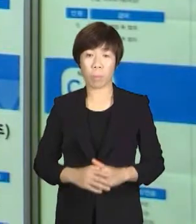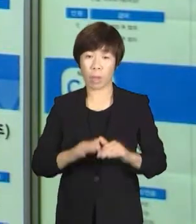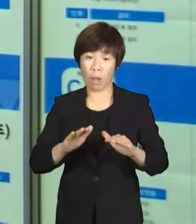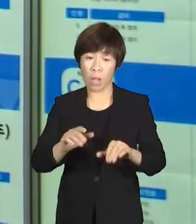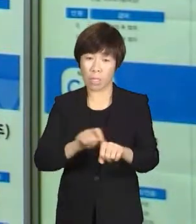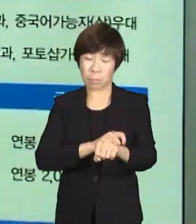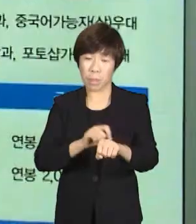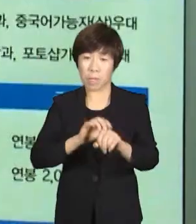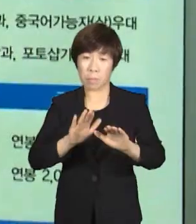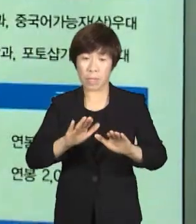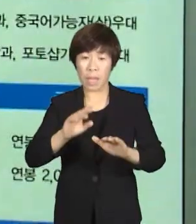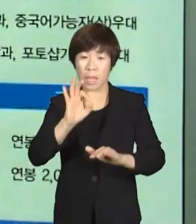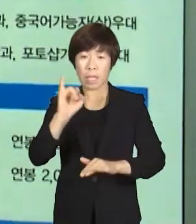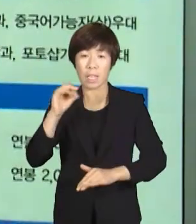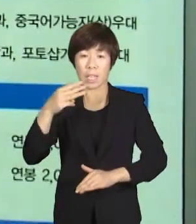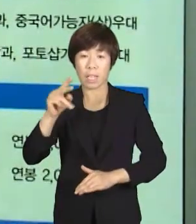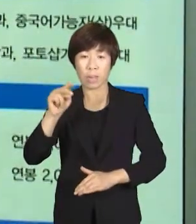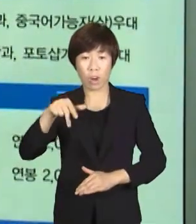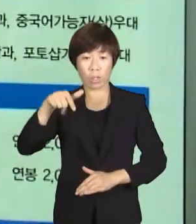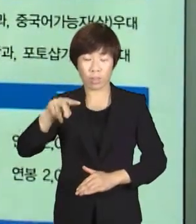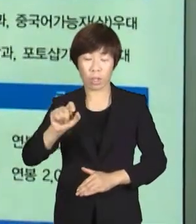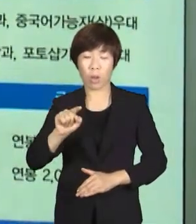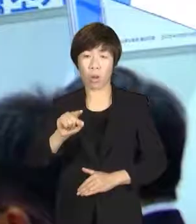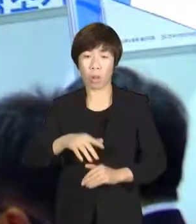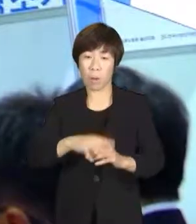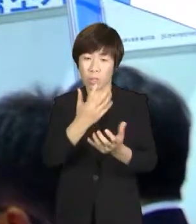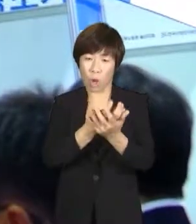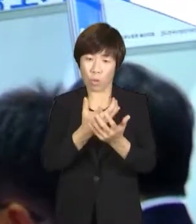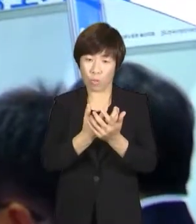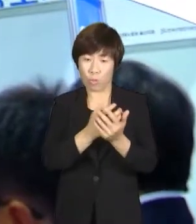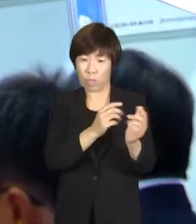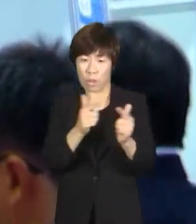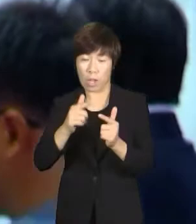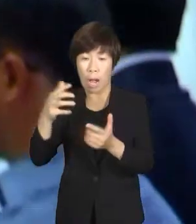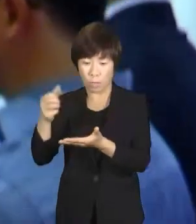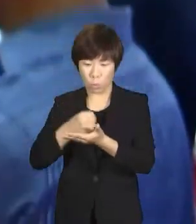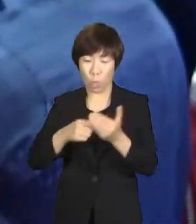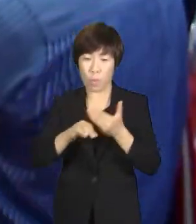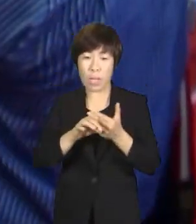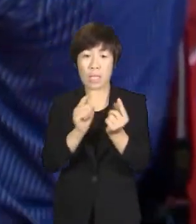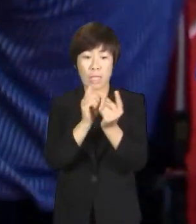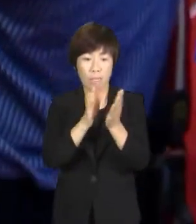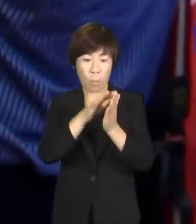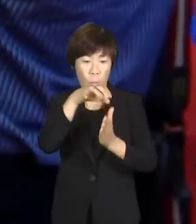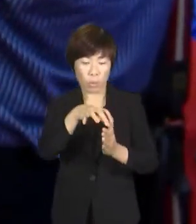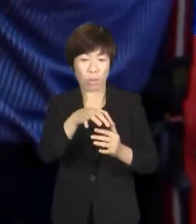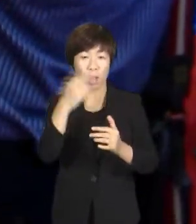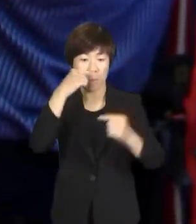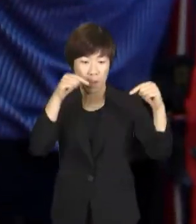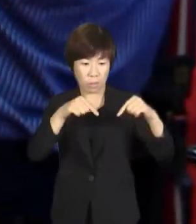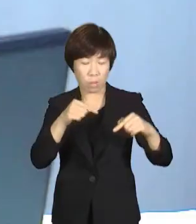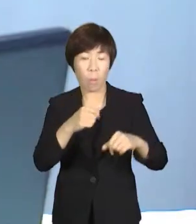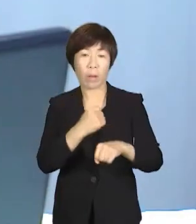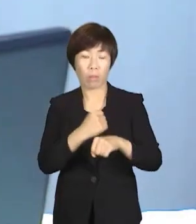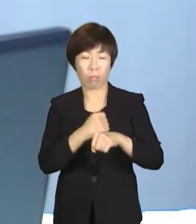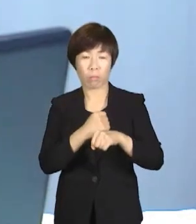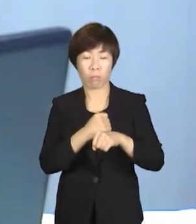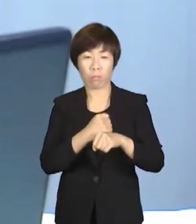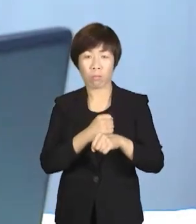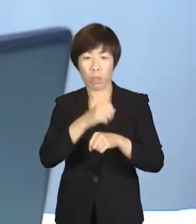특히 이력서와 자기소개서, 자격증 사본 등을 가지고 오면 당일 현장에서 면접이 가능하다는 점이 큰 인기를